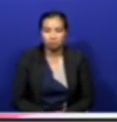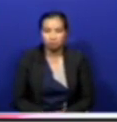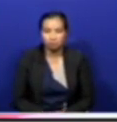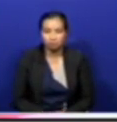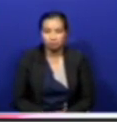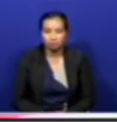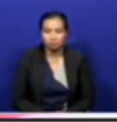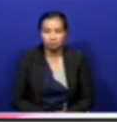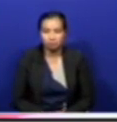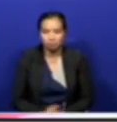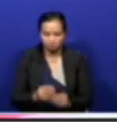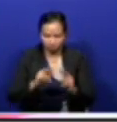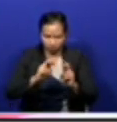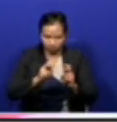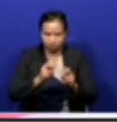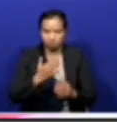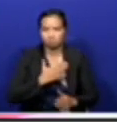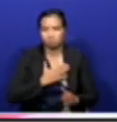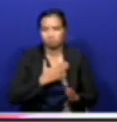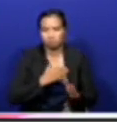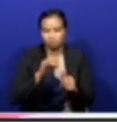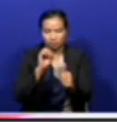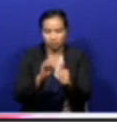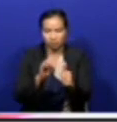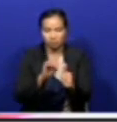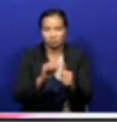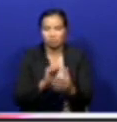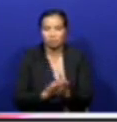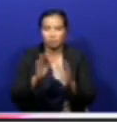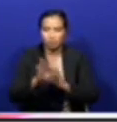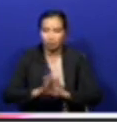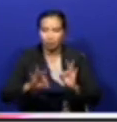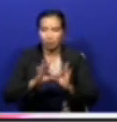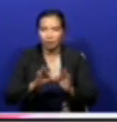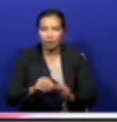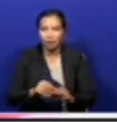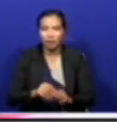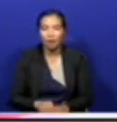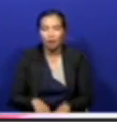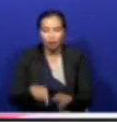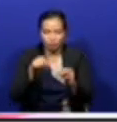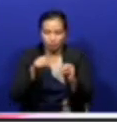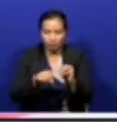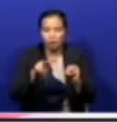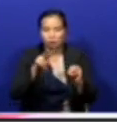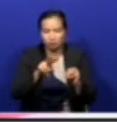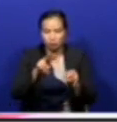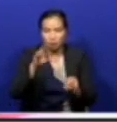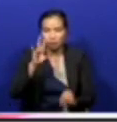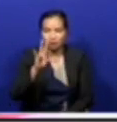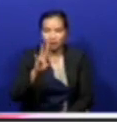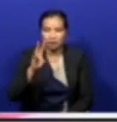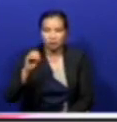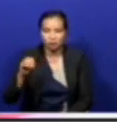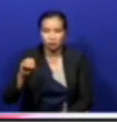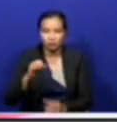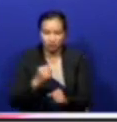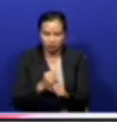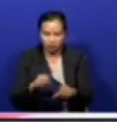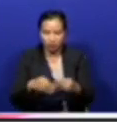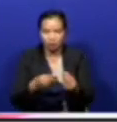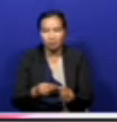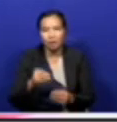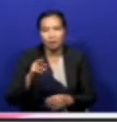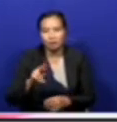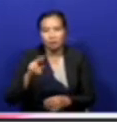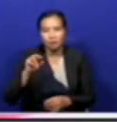อันนี้เป็นข้อสังเกตประการแรกของผมและที่สำคัญครับ270เนี่ยมันเป็นมาตราที่ว่าด้วยต้องการทำให้สภา